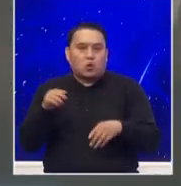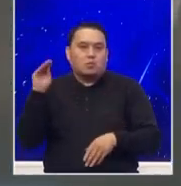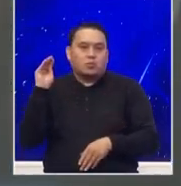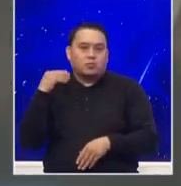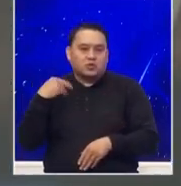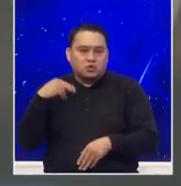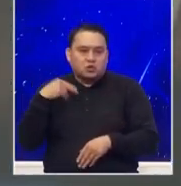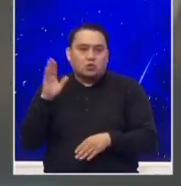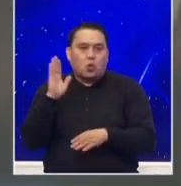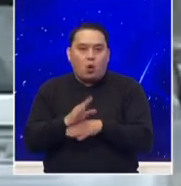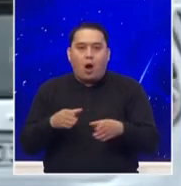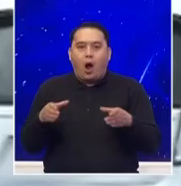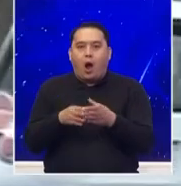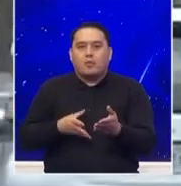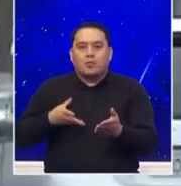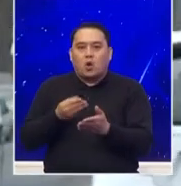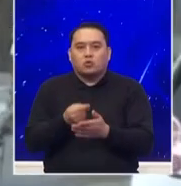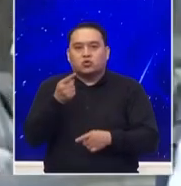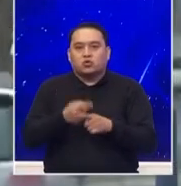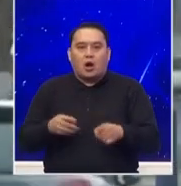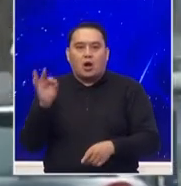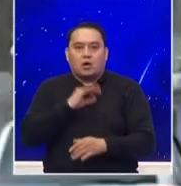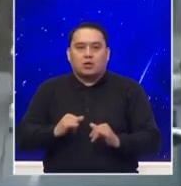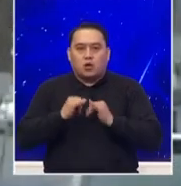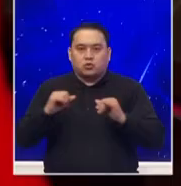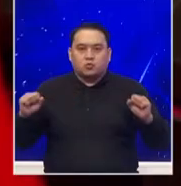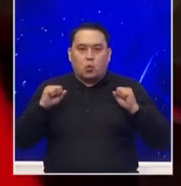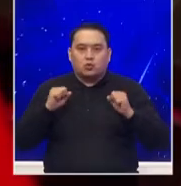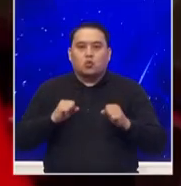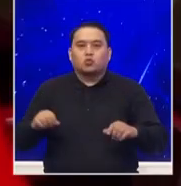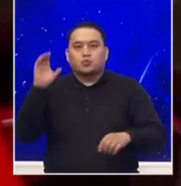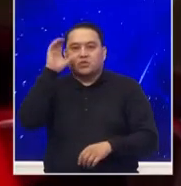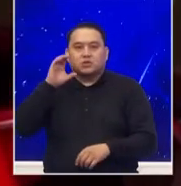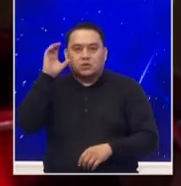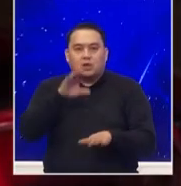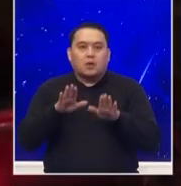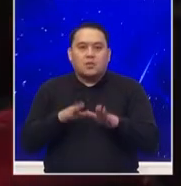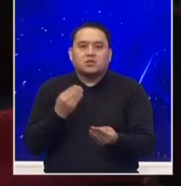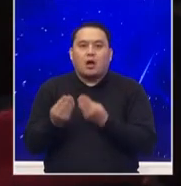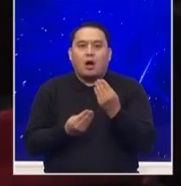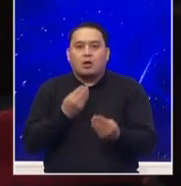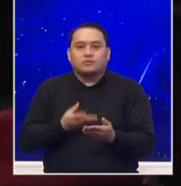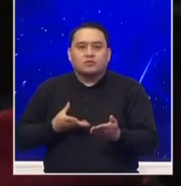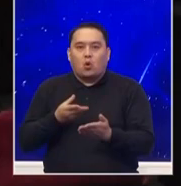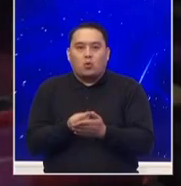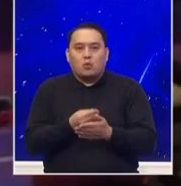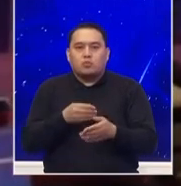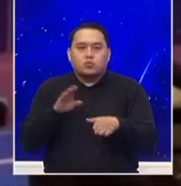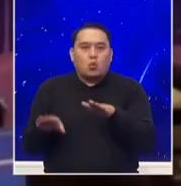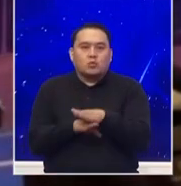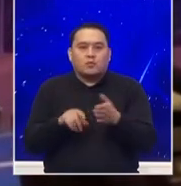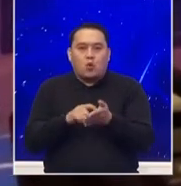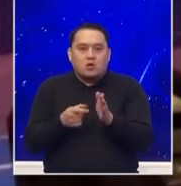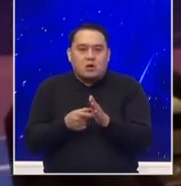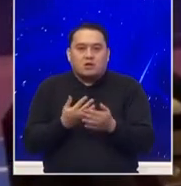президента, компании будут обязаны отдавать часть прибыли на развитие спорта в Узбекистане. Местные игроки делали ставки в подпольных конторах,